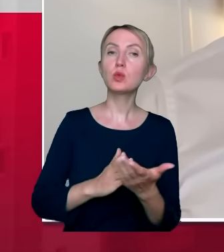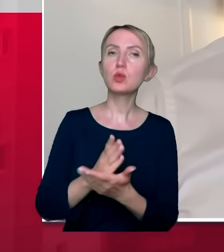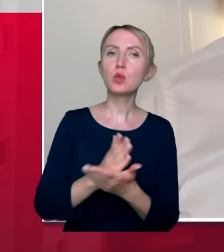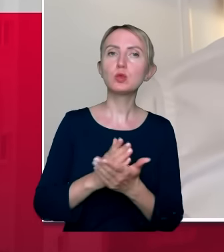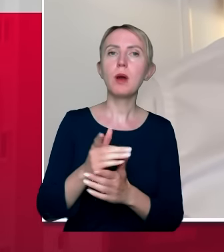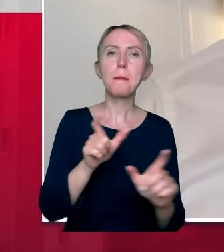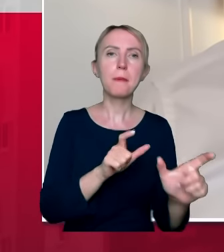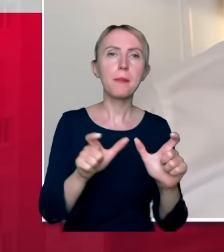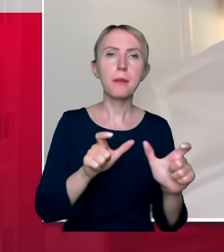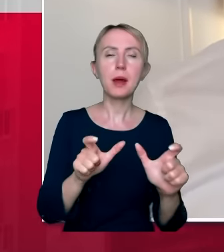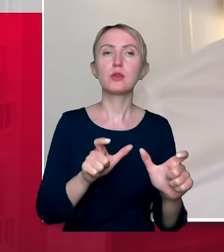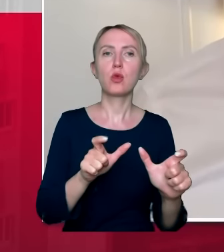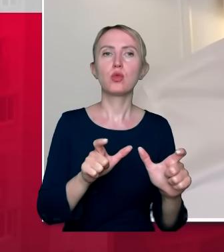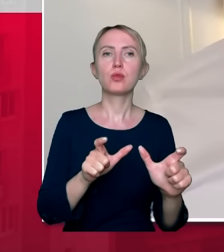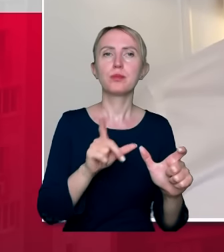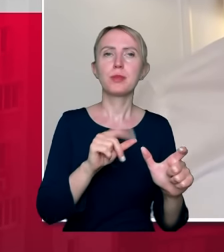i służba